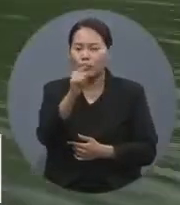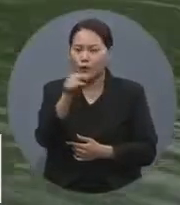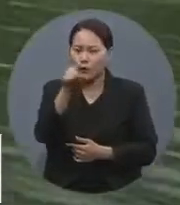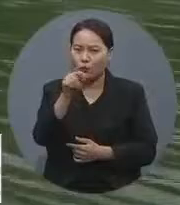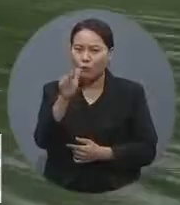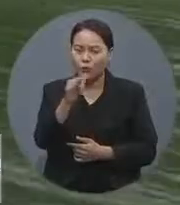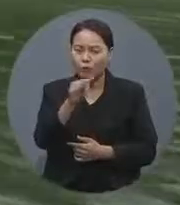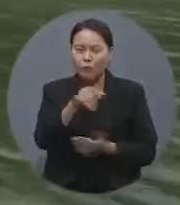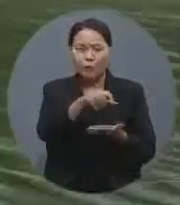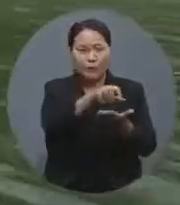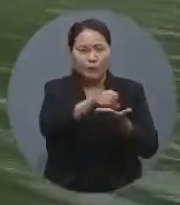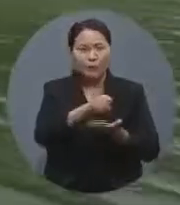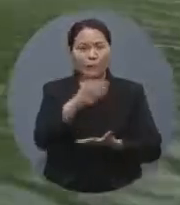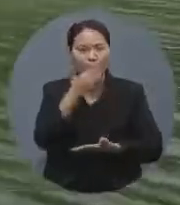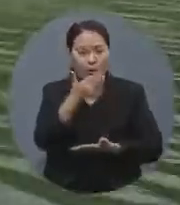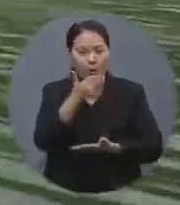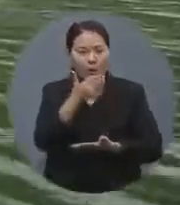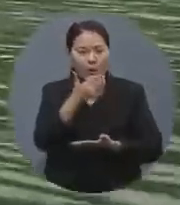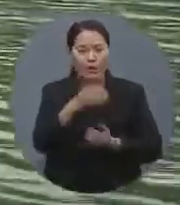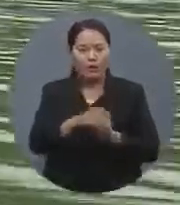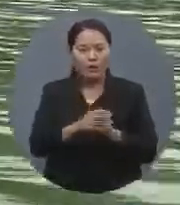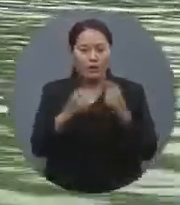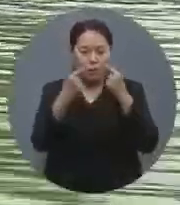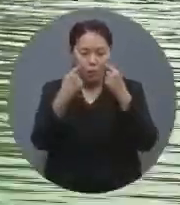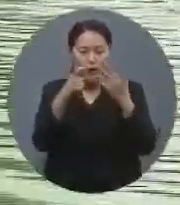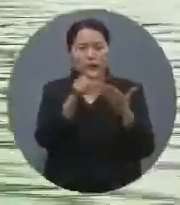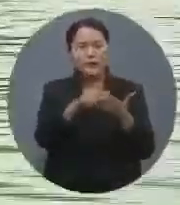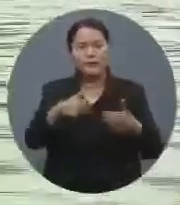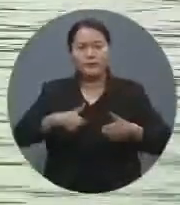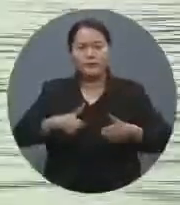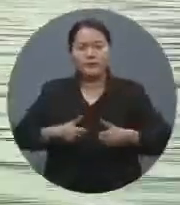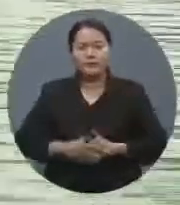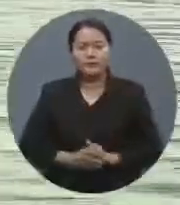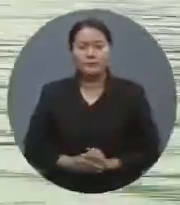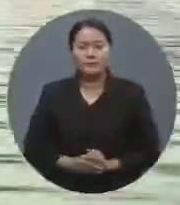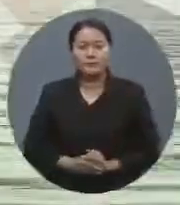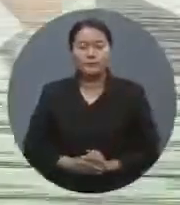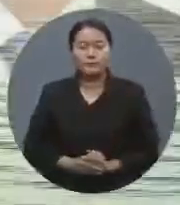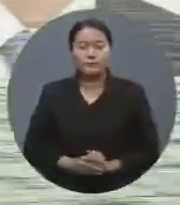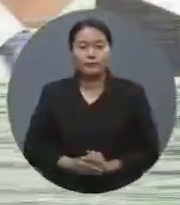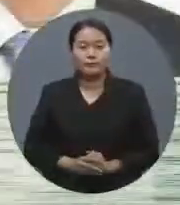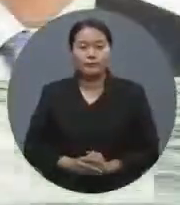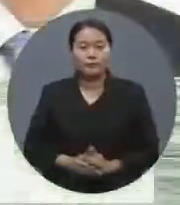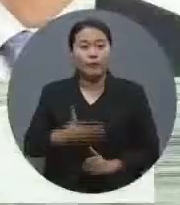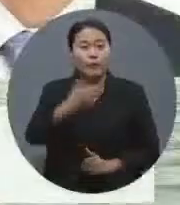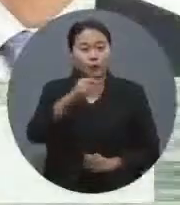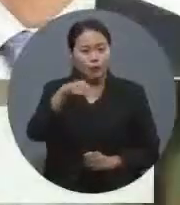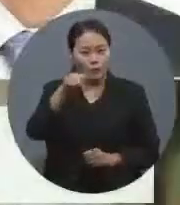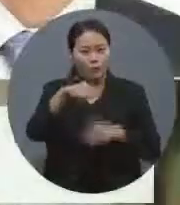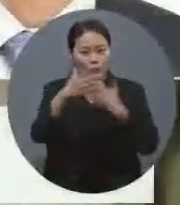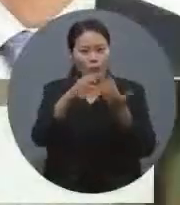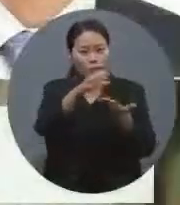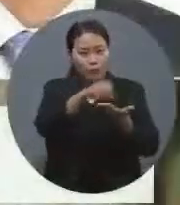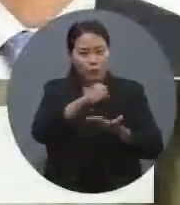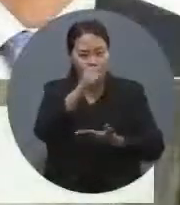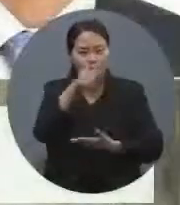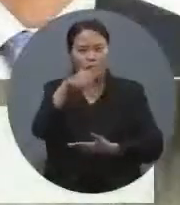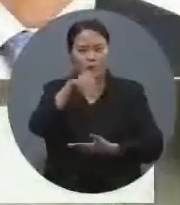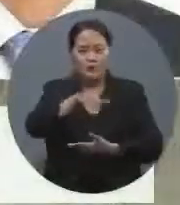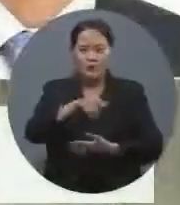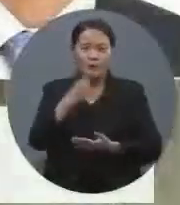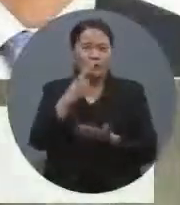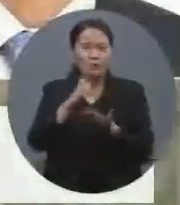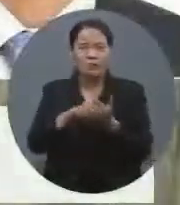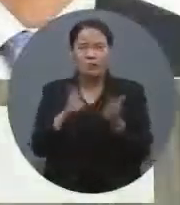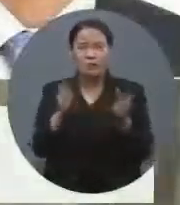물을 운문댐에서 공급받을 수 있도록 명시할 필요가 있다는 겁니다. 9만 톤을 다 가져오면 좋겠지만 현실적으로 쉽지는